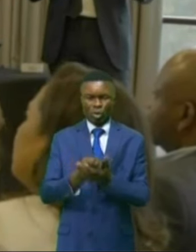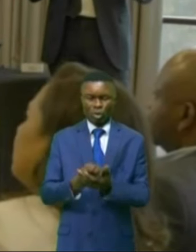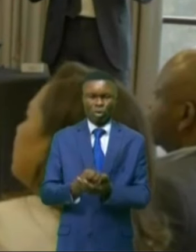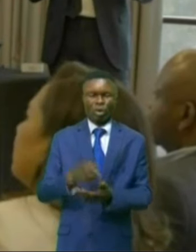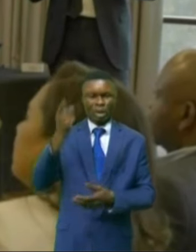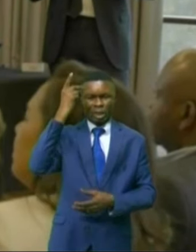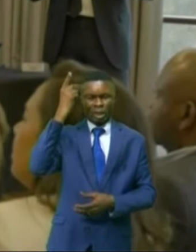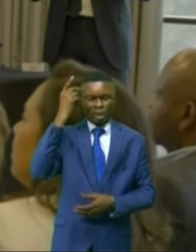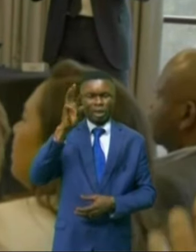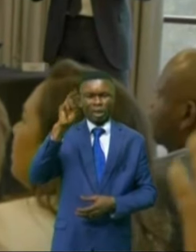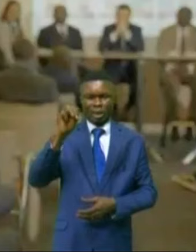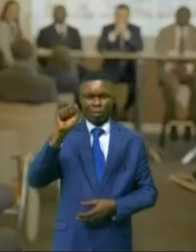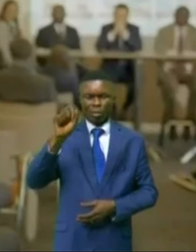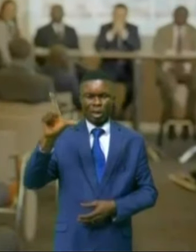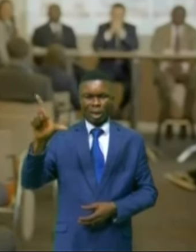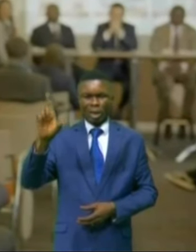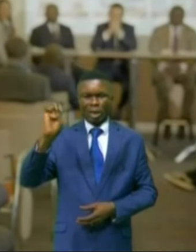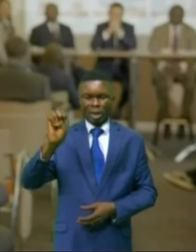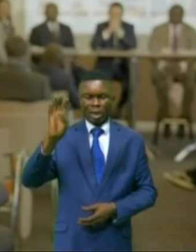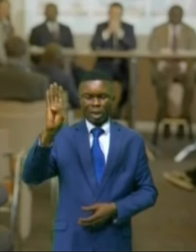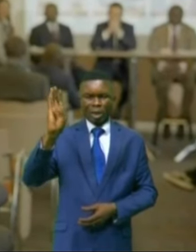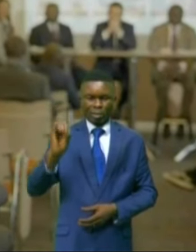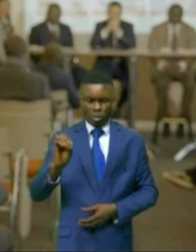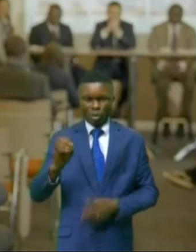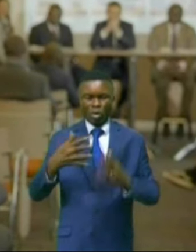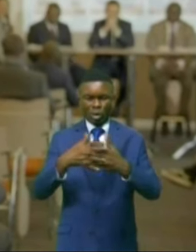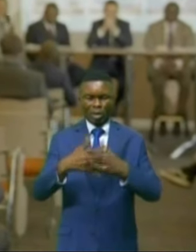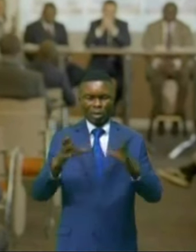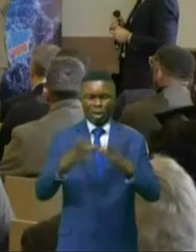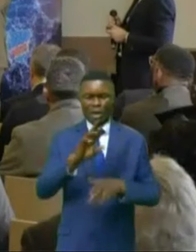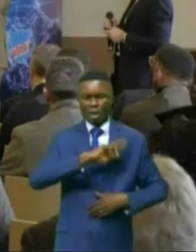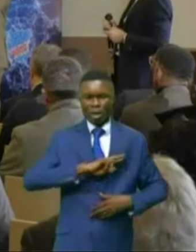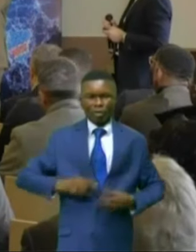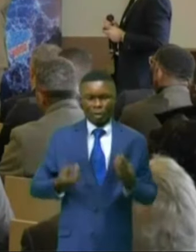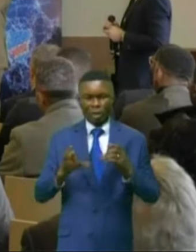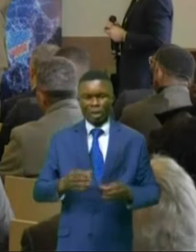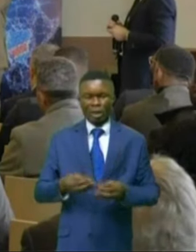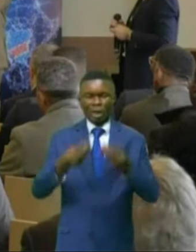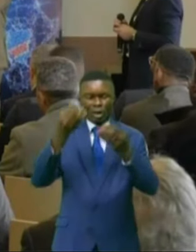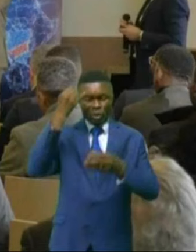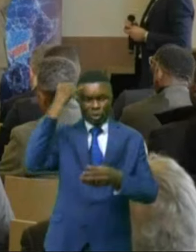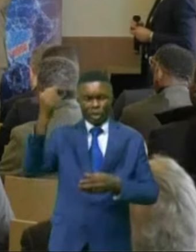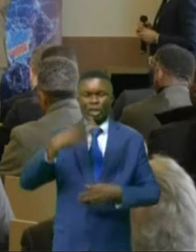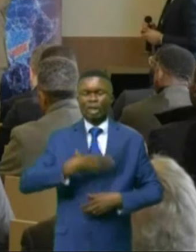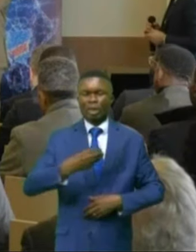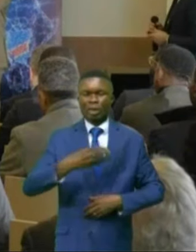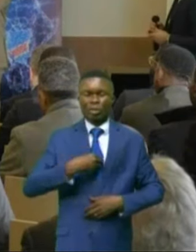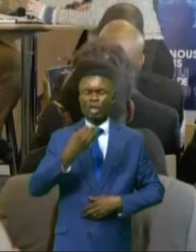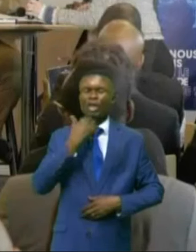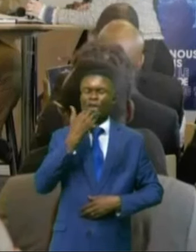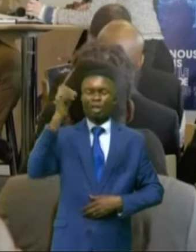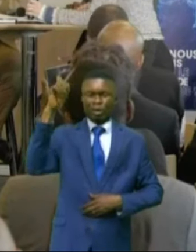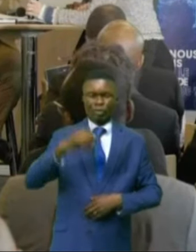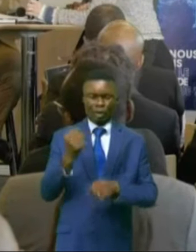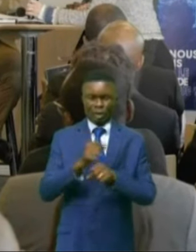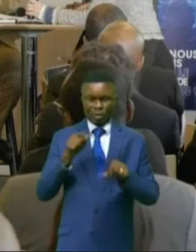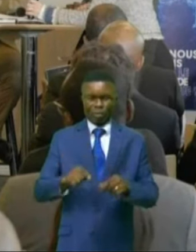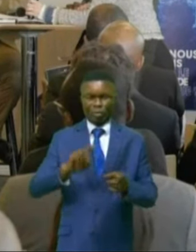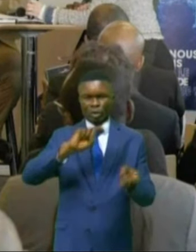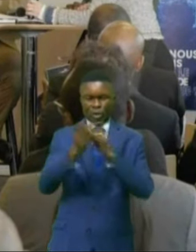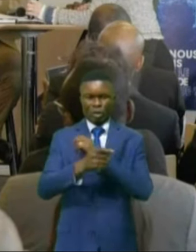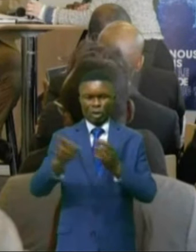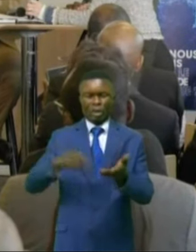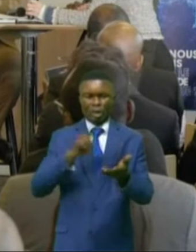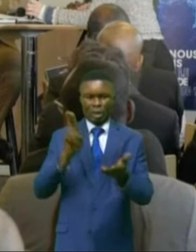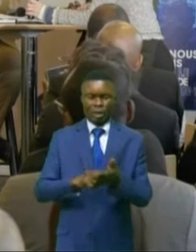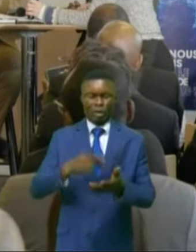l'efficacité et le bénéfice du partenariat avec la RDC, a donné des idées aux investisseurs indécis. La question de la révision du contrat